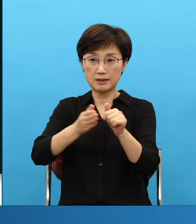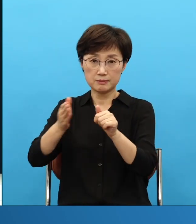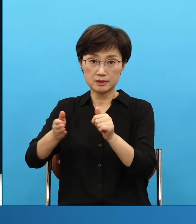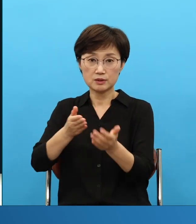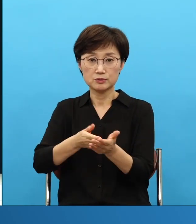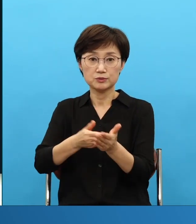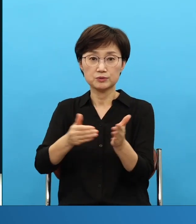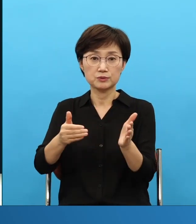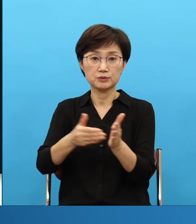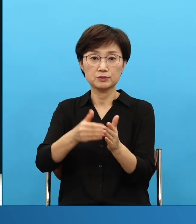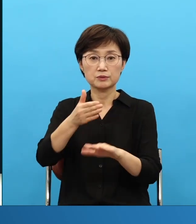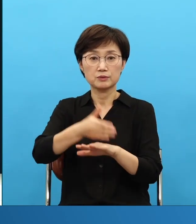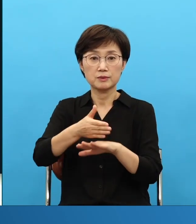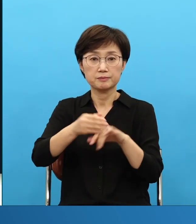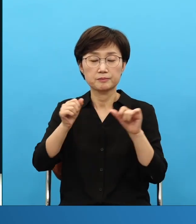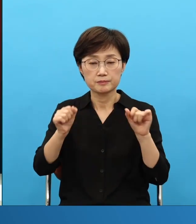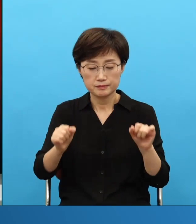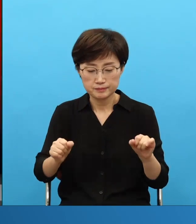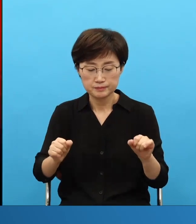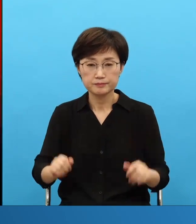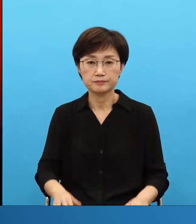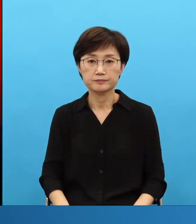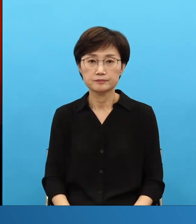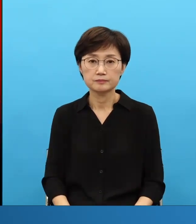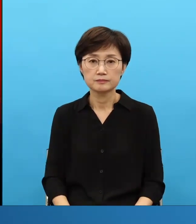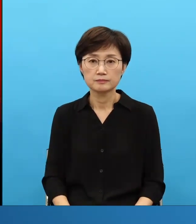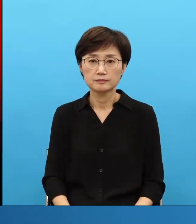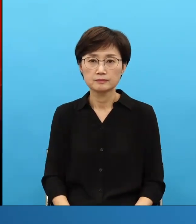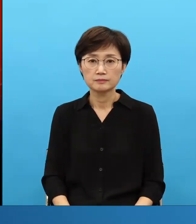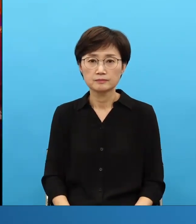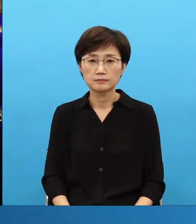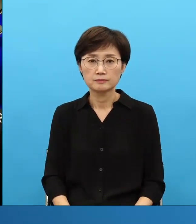뉴스를 마칩니다. 고맙습니다.